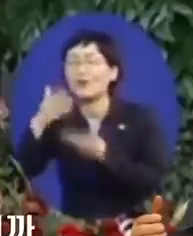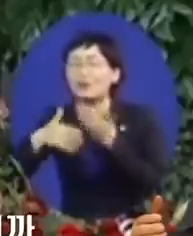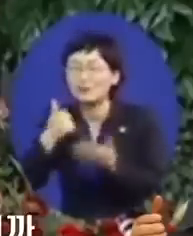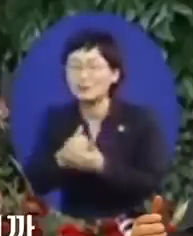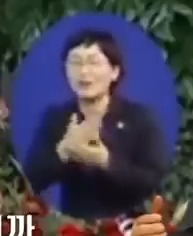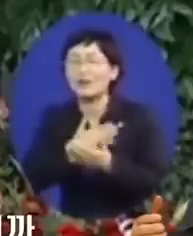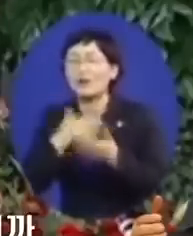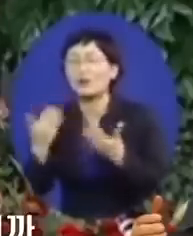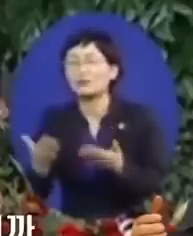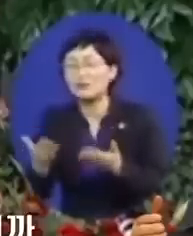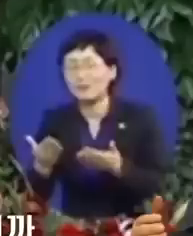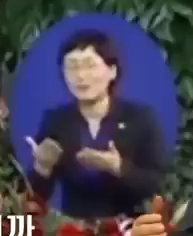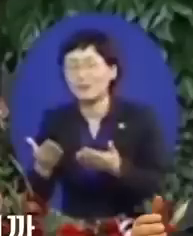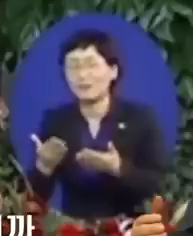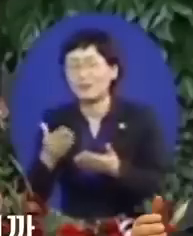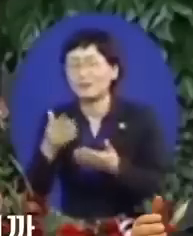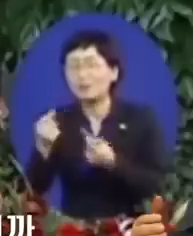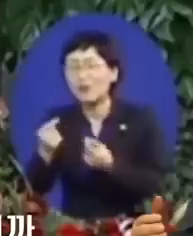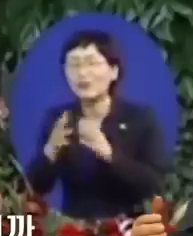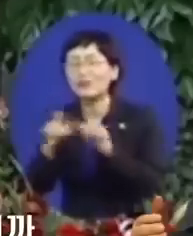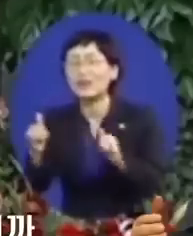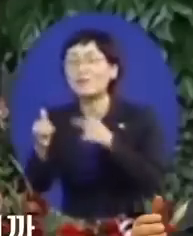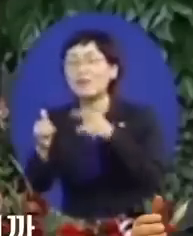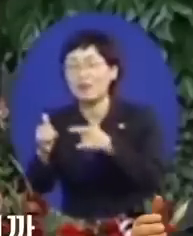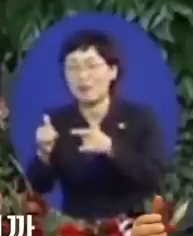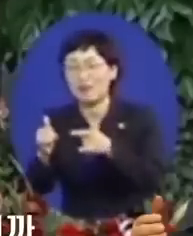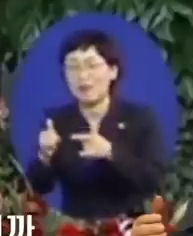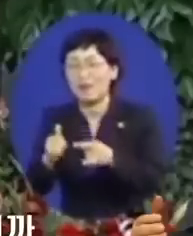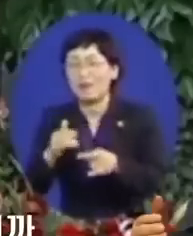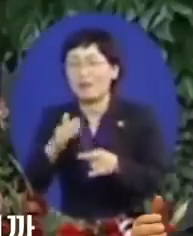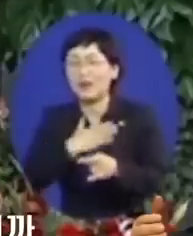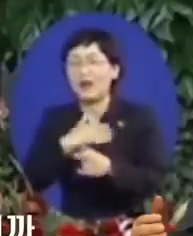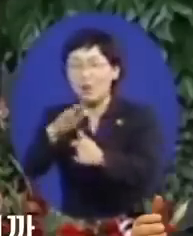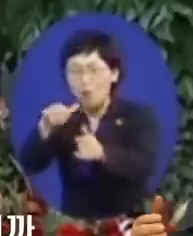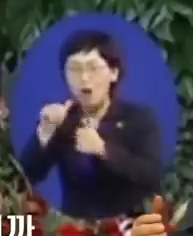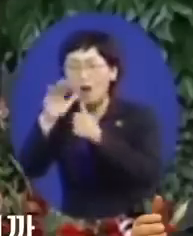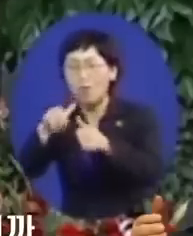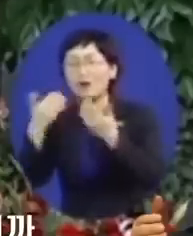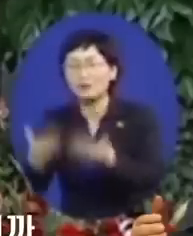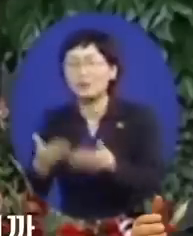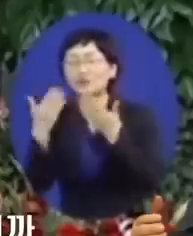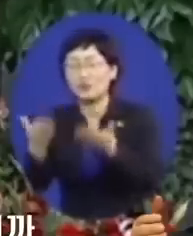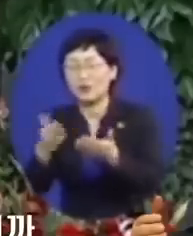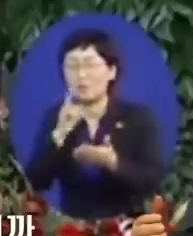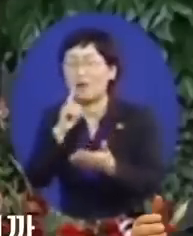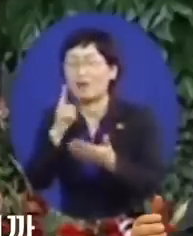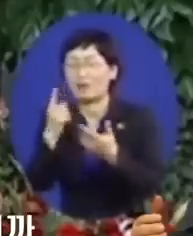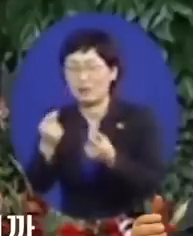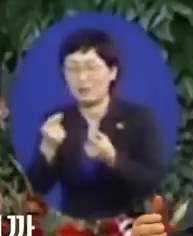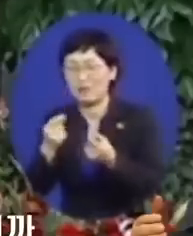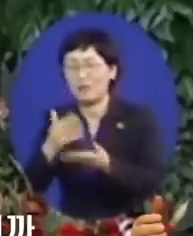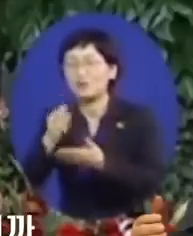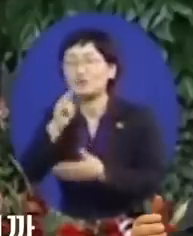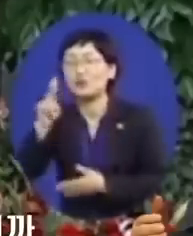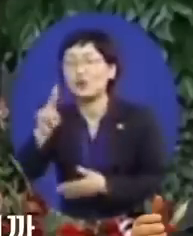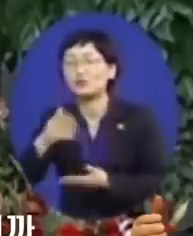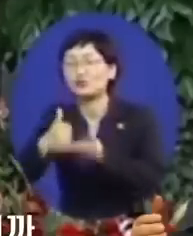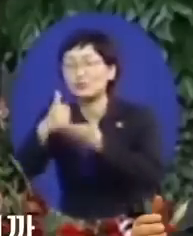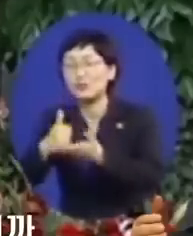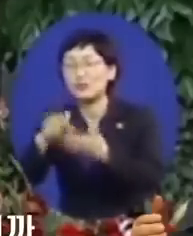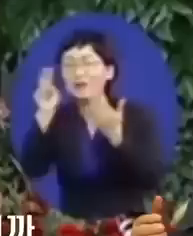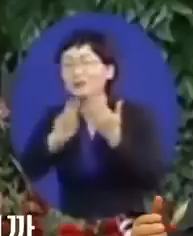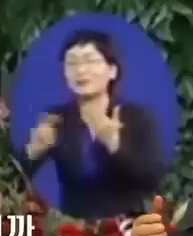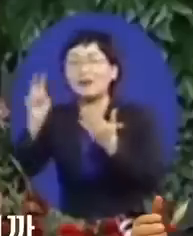합니까? 하나님은 이러한 사람에게 나에게 오라, 내가 너를 쉬게 하라고 말씀하시옵니다. 주여, 주님을